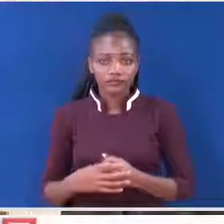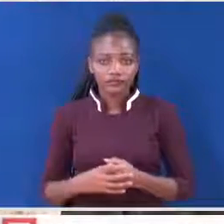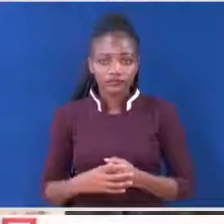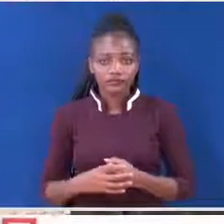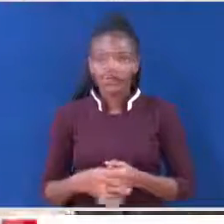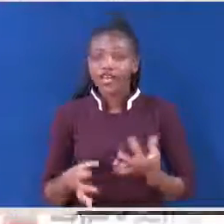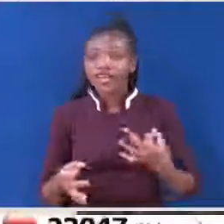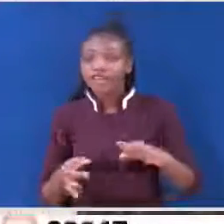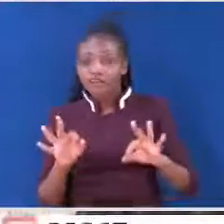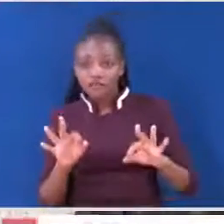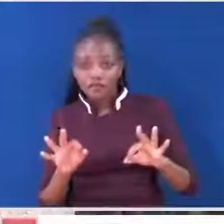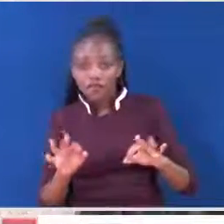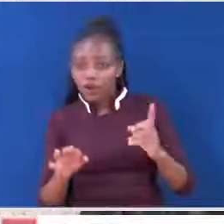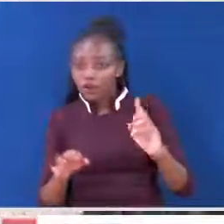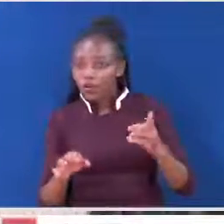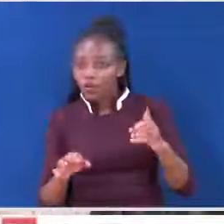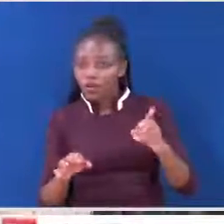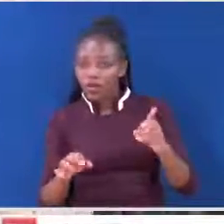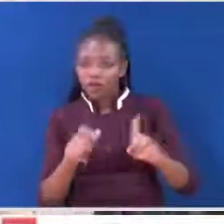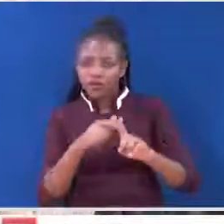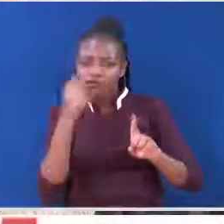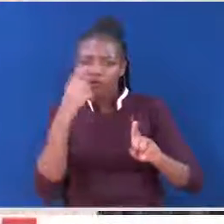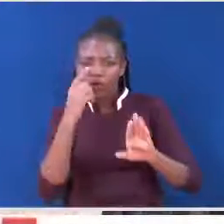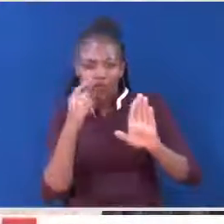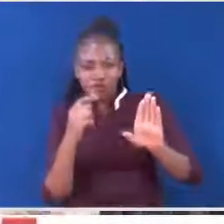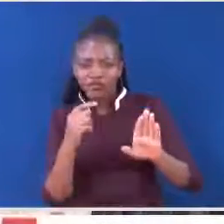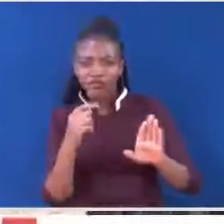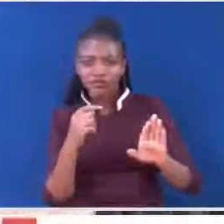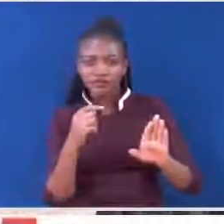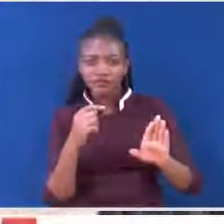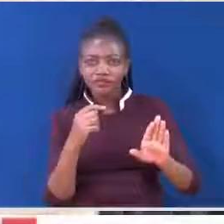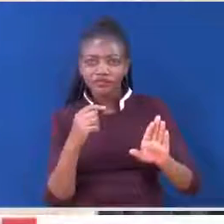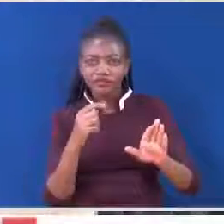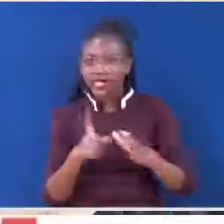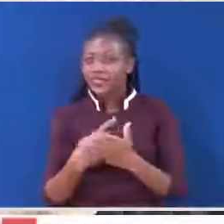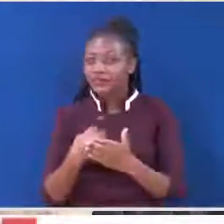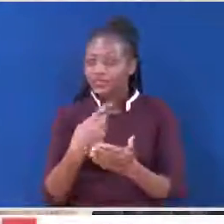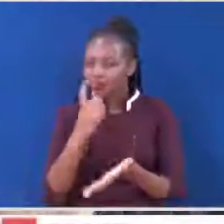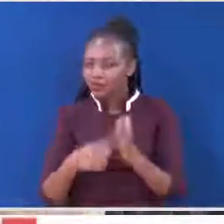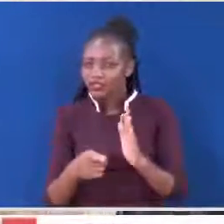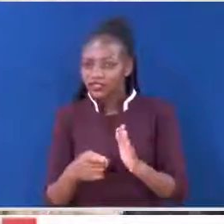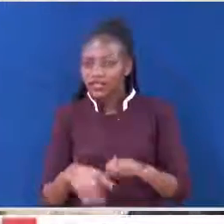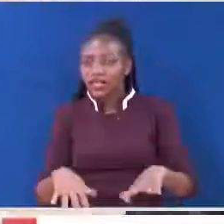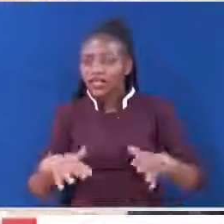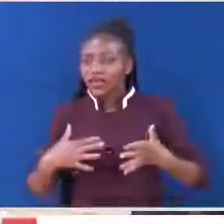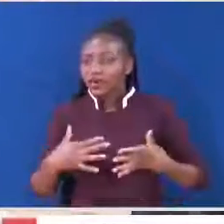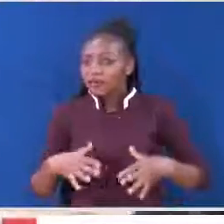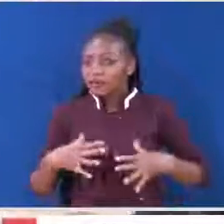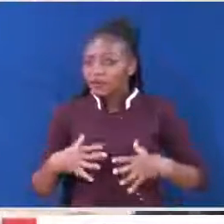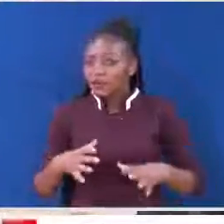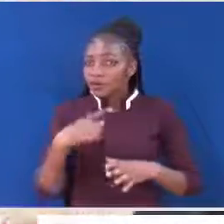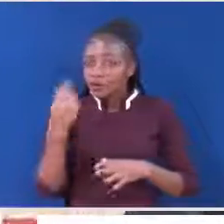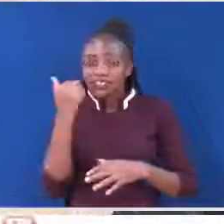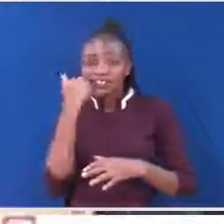Kama wewe unatoka kwako kwa nyumba. Sasa unajua mimi ni victim, mimi nasema sasa yule amesigwa na hiyo